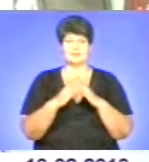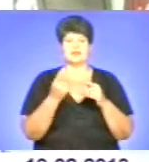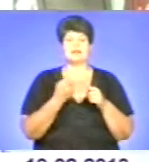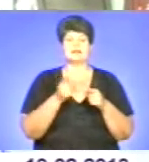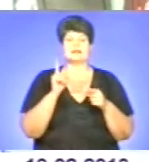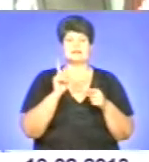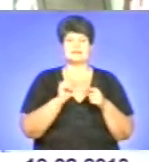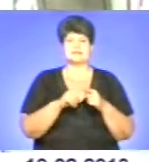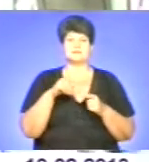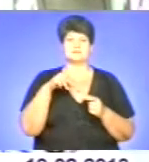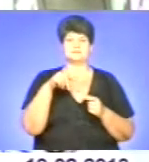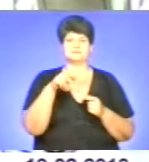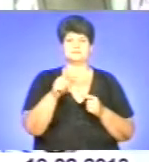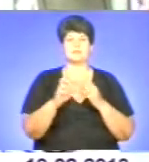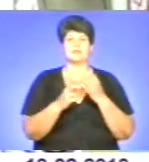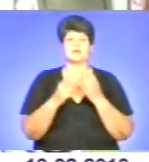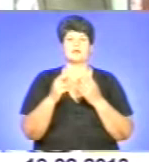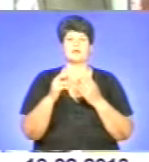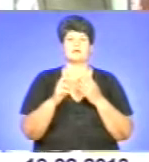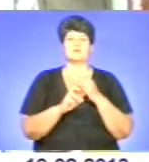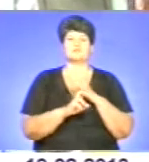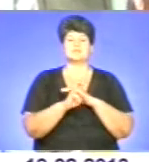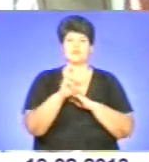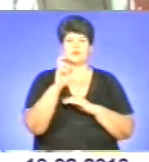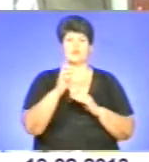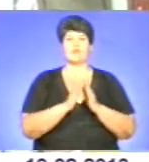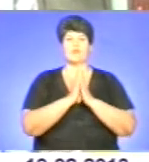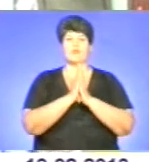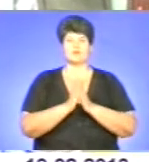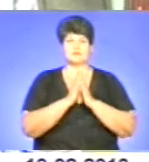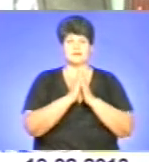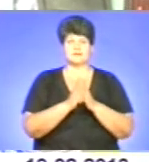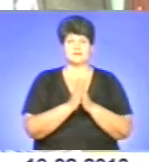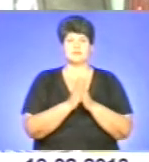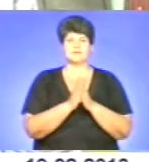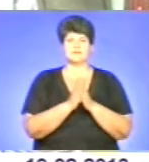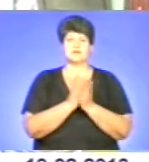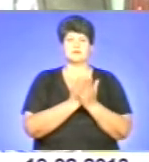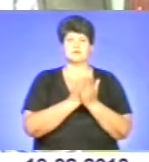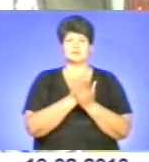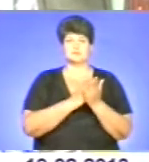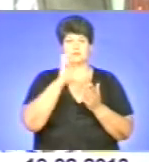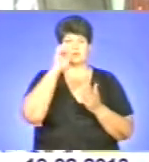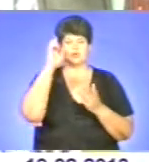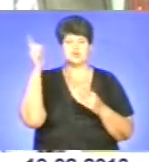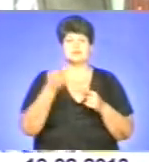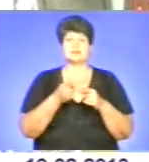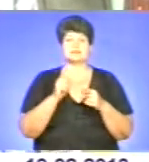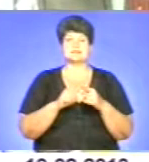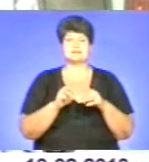відвідування храму і молитва на святій Літургії це освячення